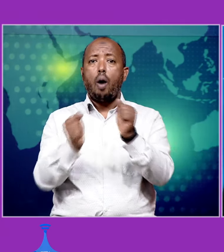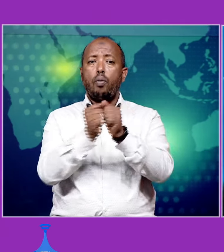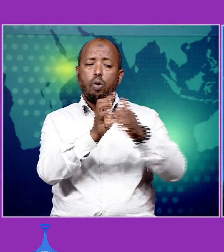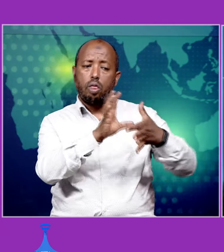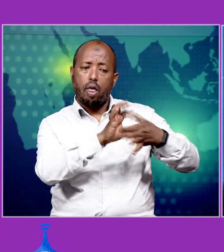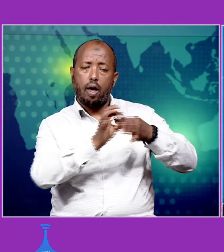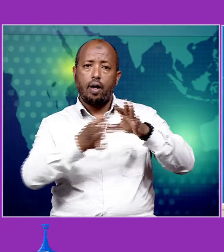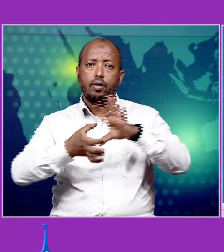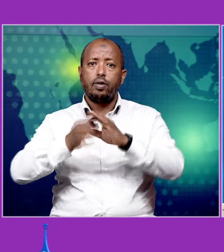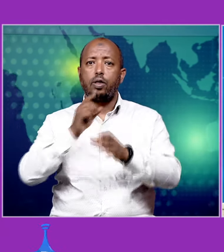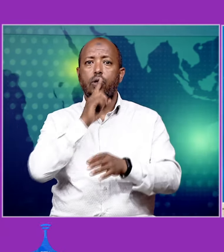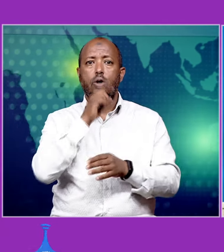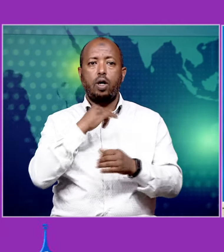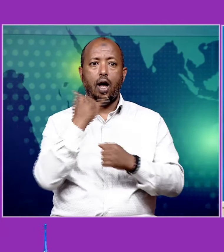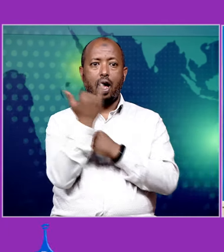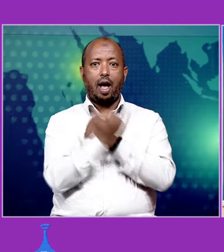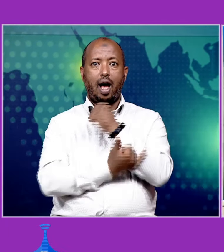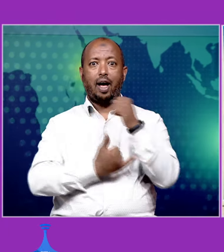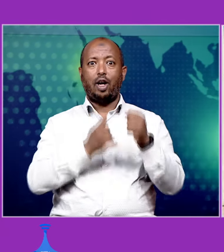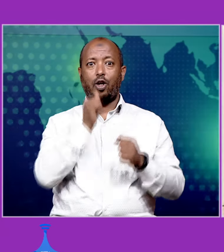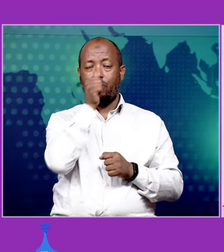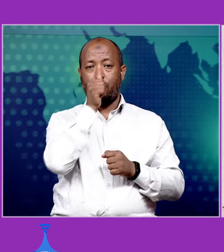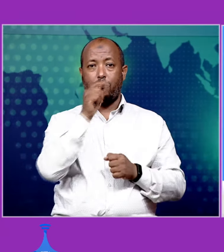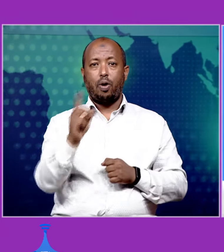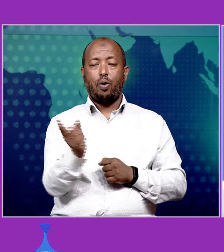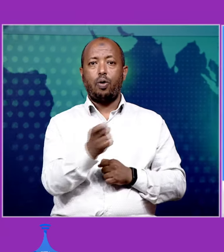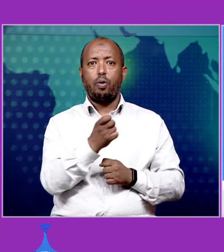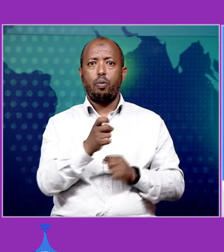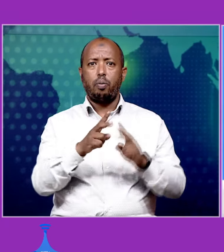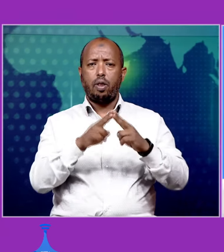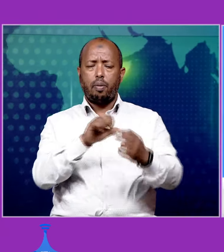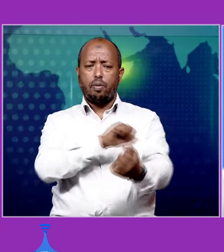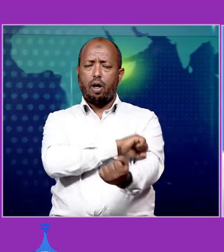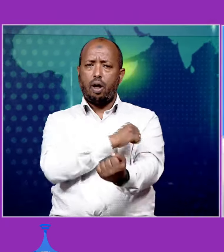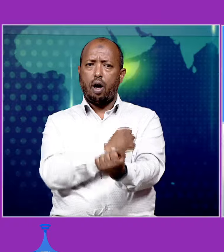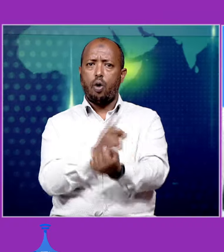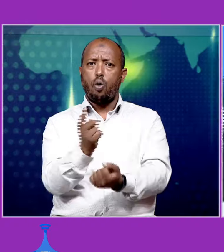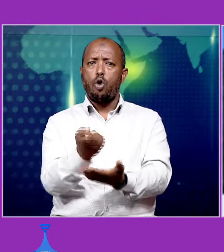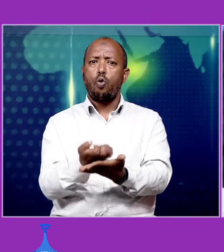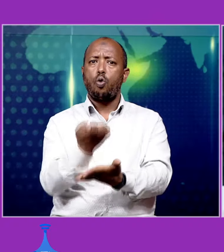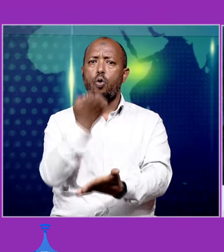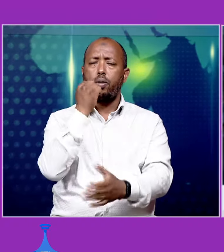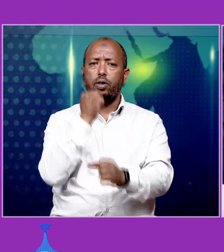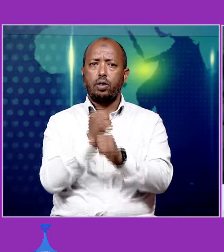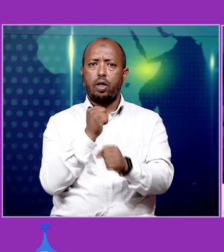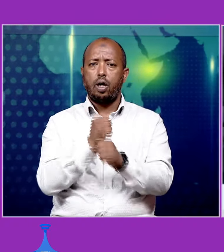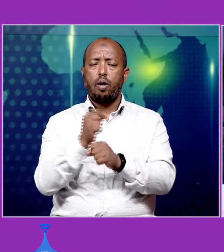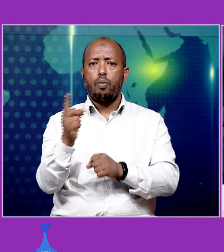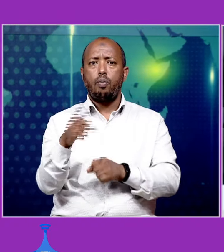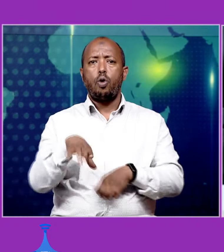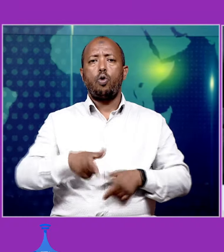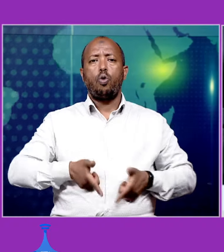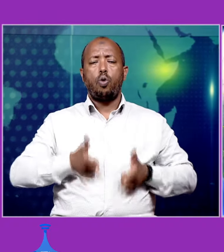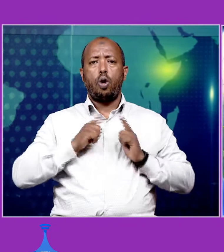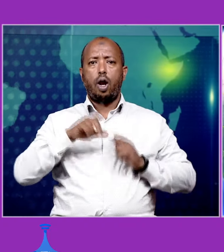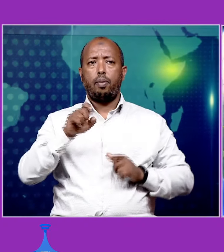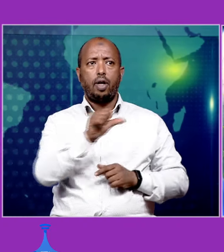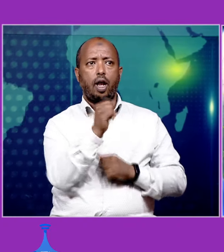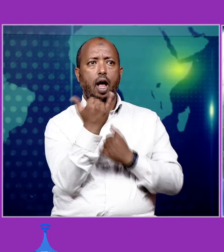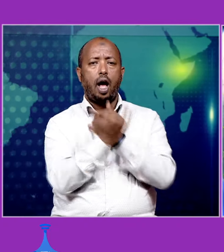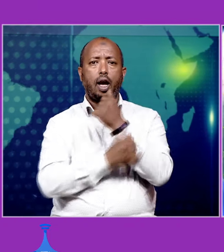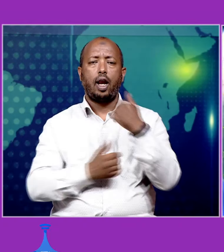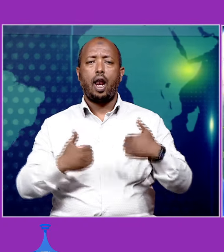በመሆኑ እንደ ሀገር ሶሊድ የሆነ ኢኮኖሚ ይኖረን ዘንድ ከሌሎች ሀገሮች ጋር ያለን ኢንትራክሽንና